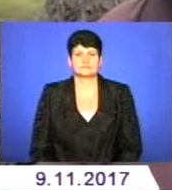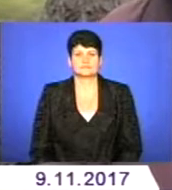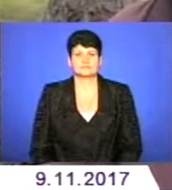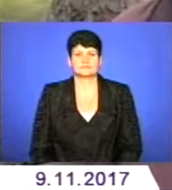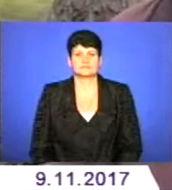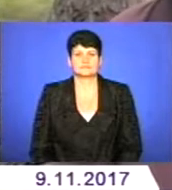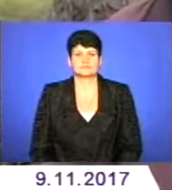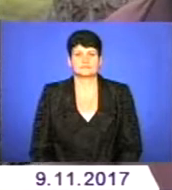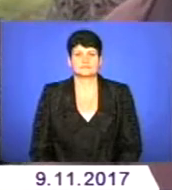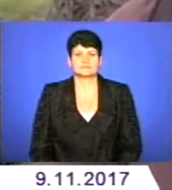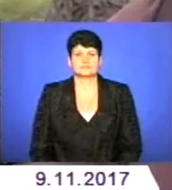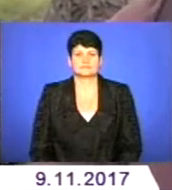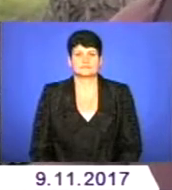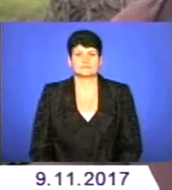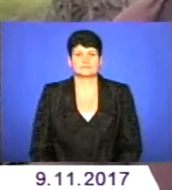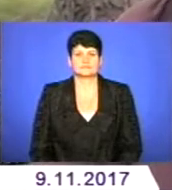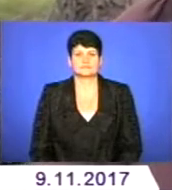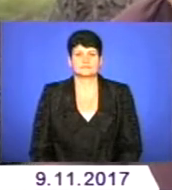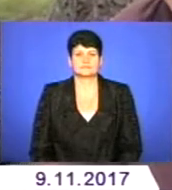дотошному, як говорять, знаєте, щоб то все.